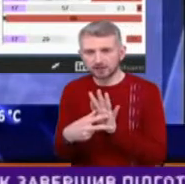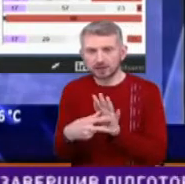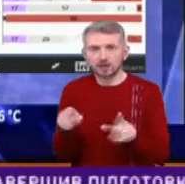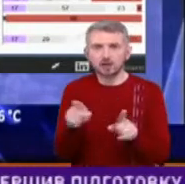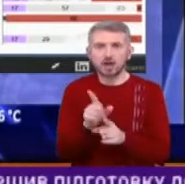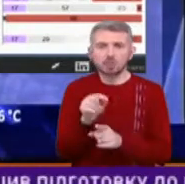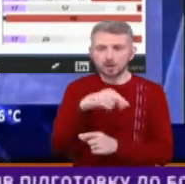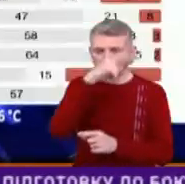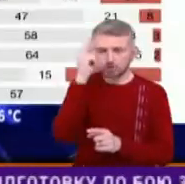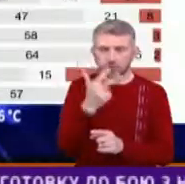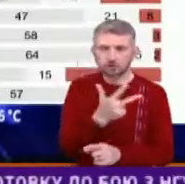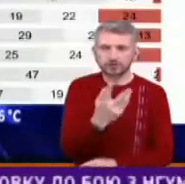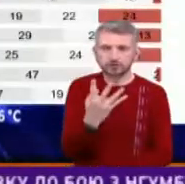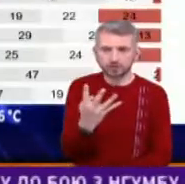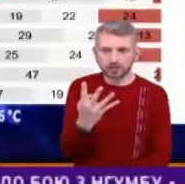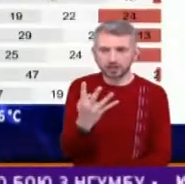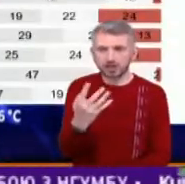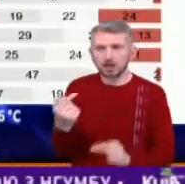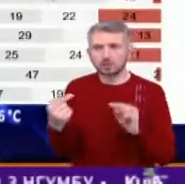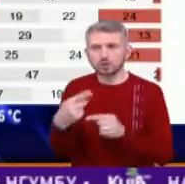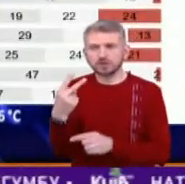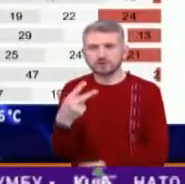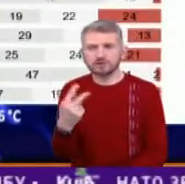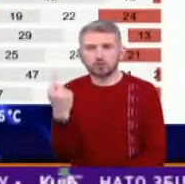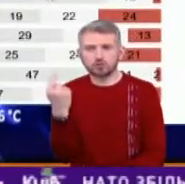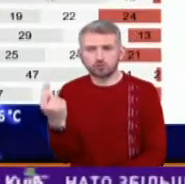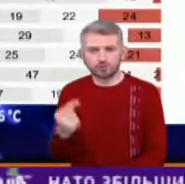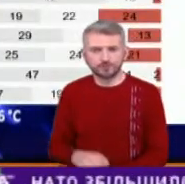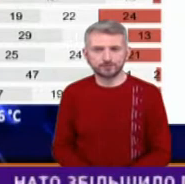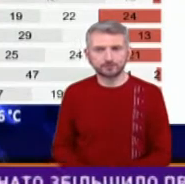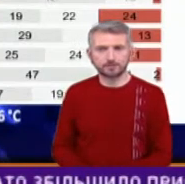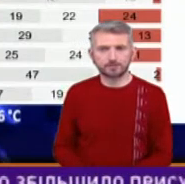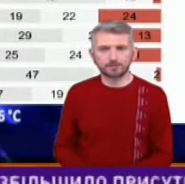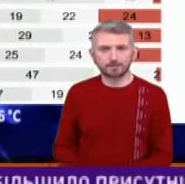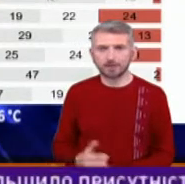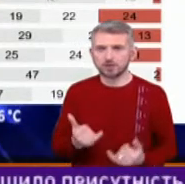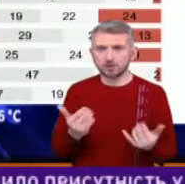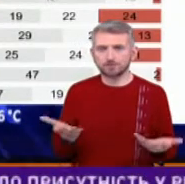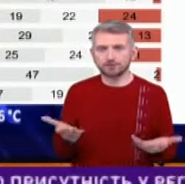Тимошенко – 34 проти 21. Шановні,